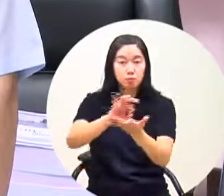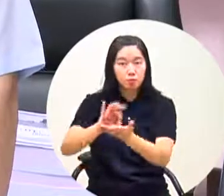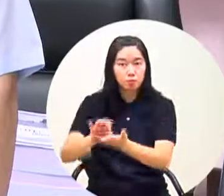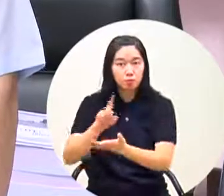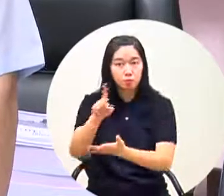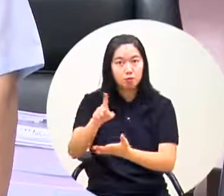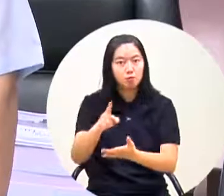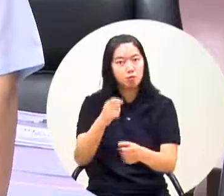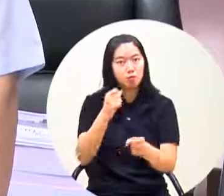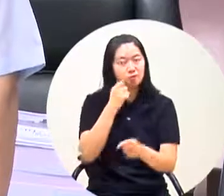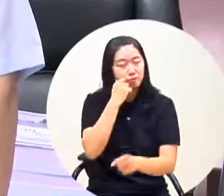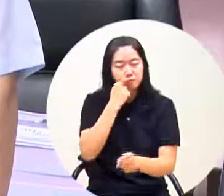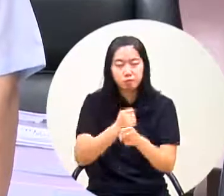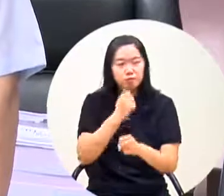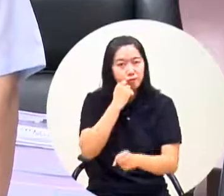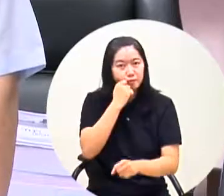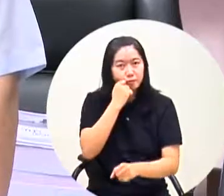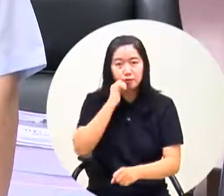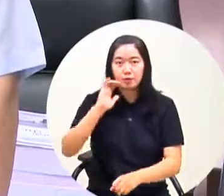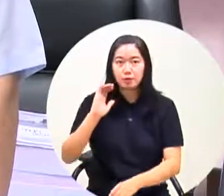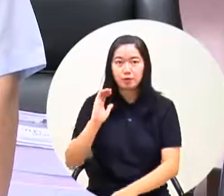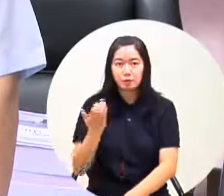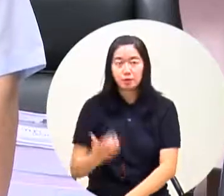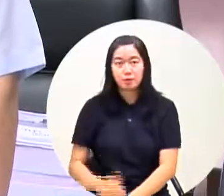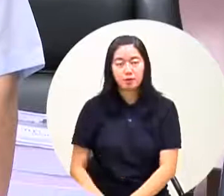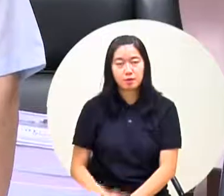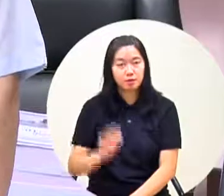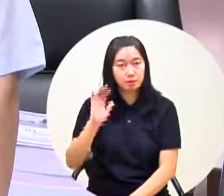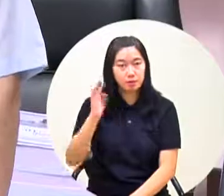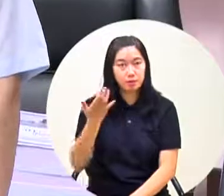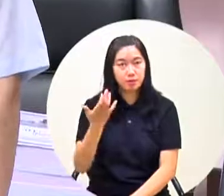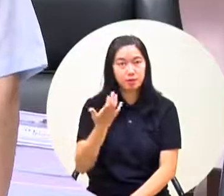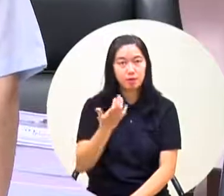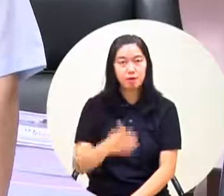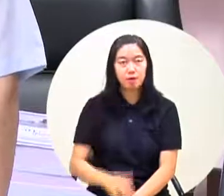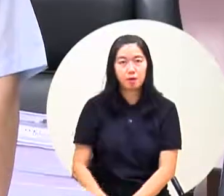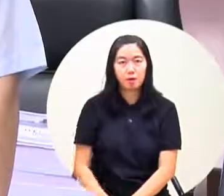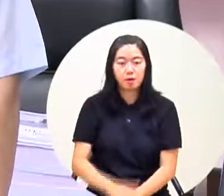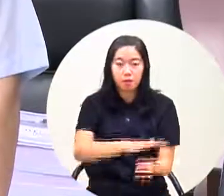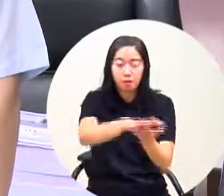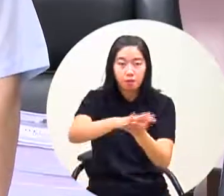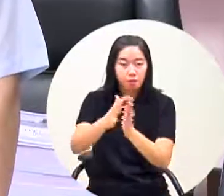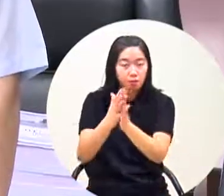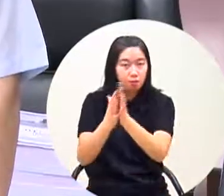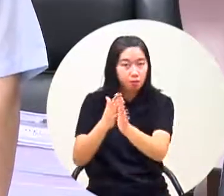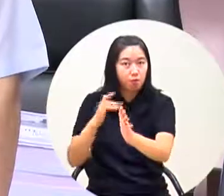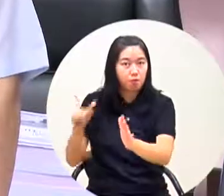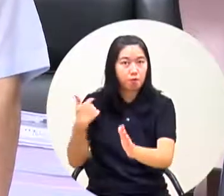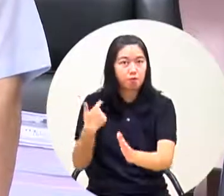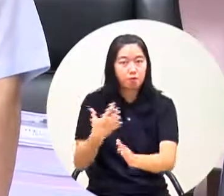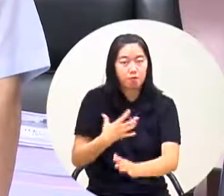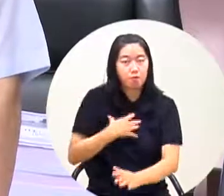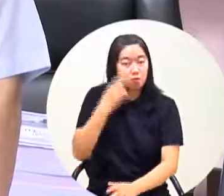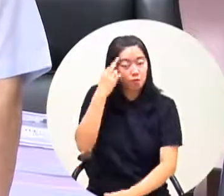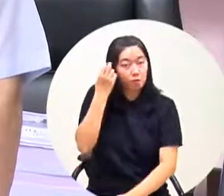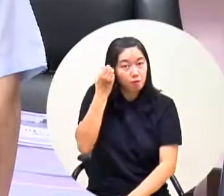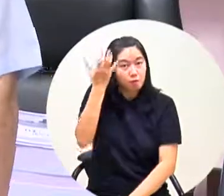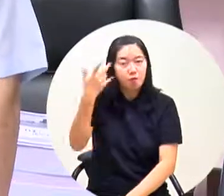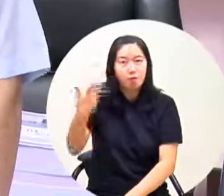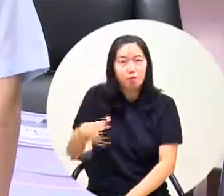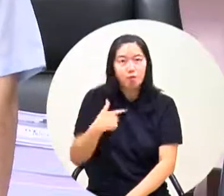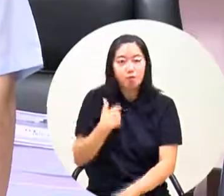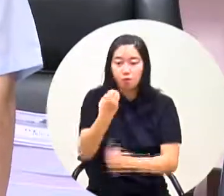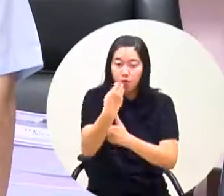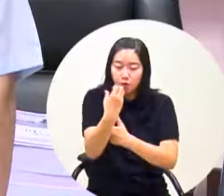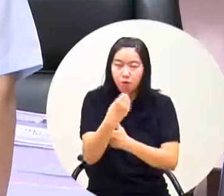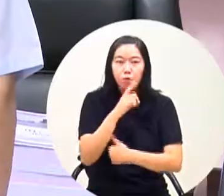理嘛吼，但是即是咱有真侪安尼啊清洁队。安尼新的时间对去阿恁也阁毋捌找我，毋是甲反映的是，我找